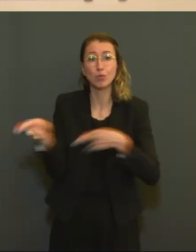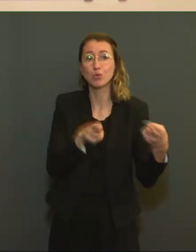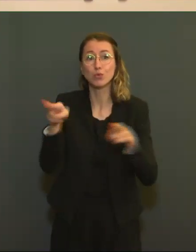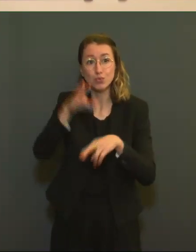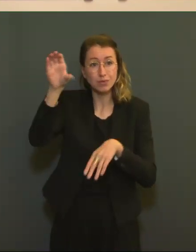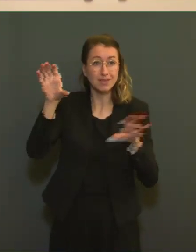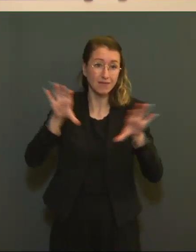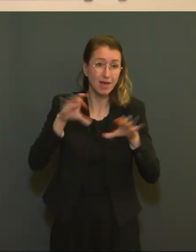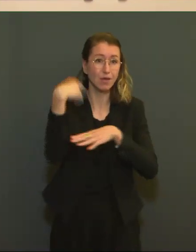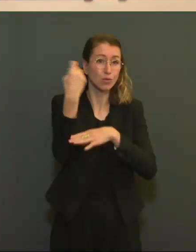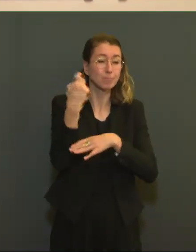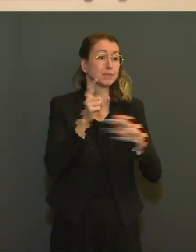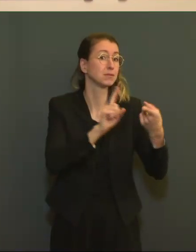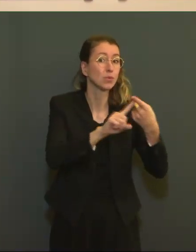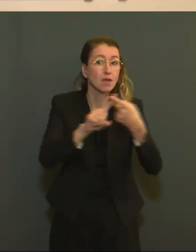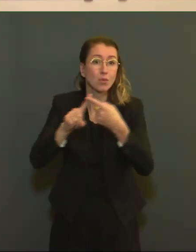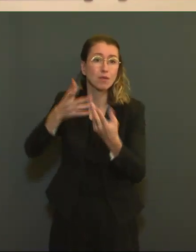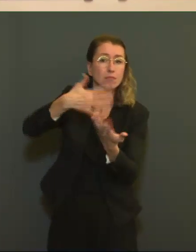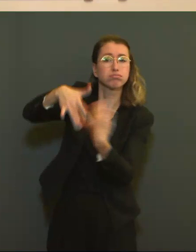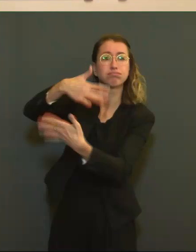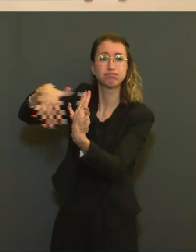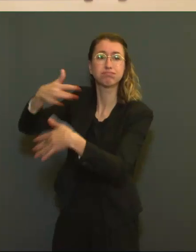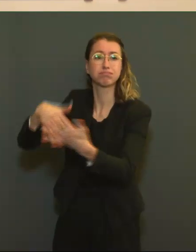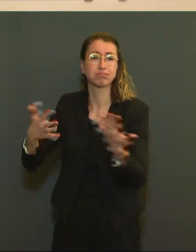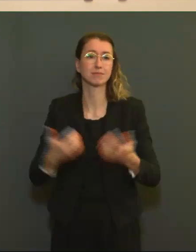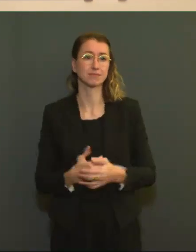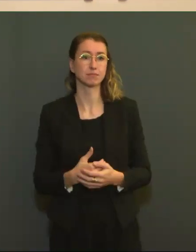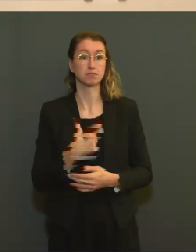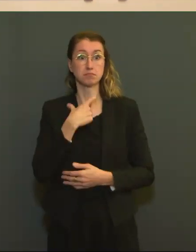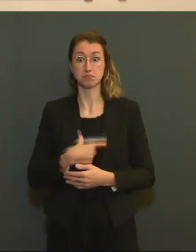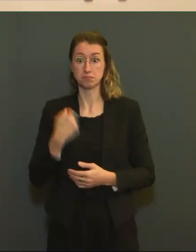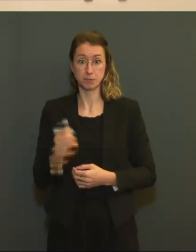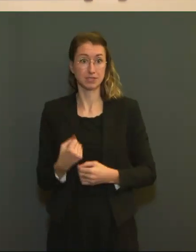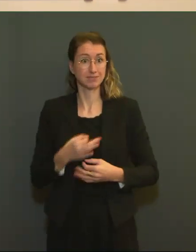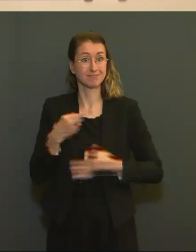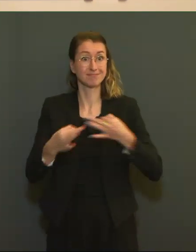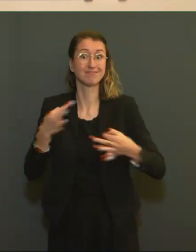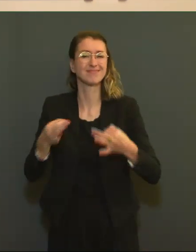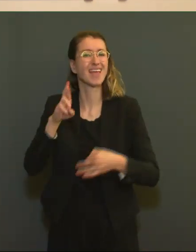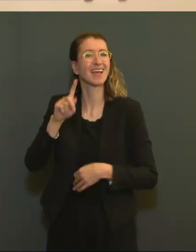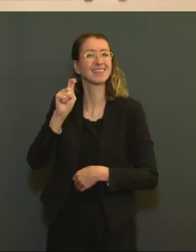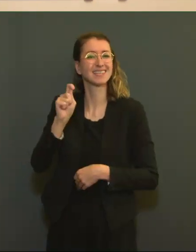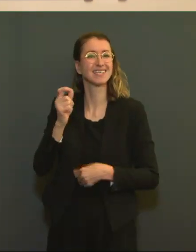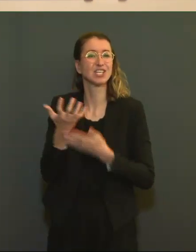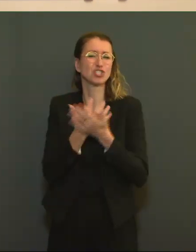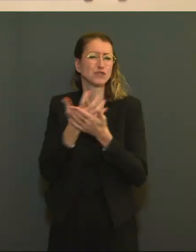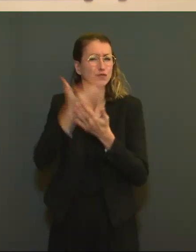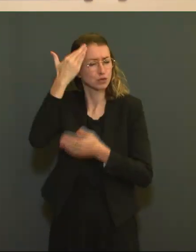Actuellement, la valeur du nombre de reproductions du virus, ce fameux RT que vous avez appris à connaître, est